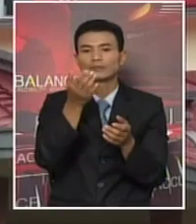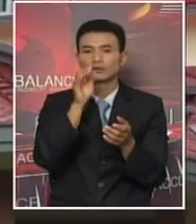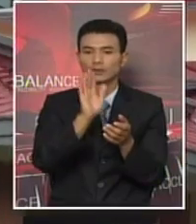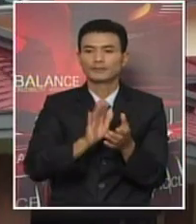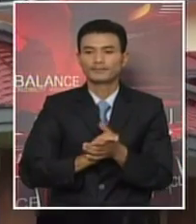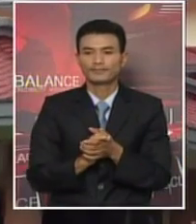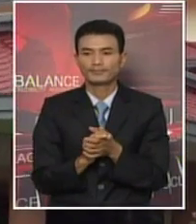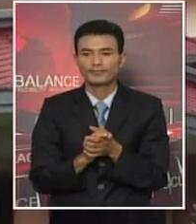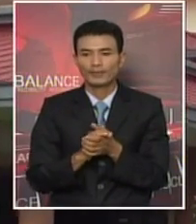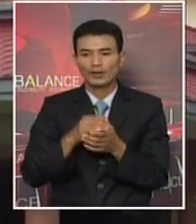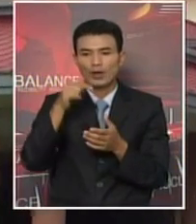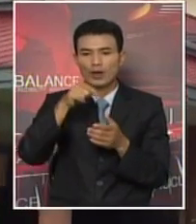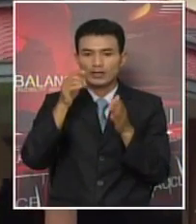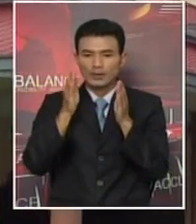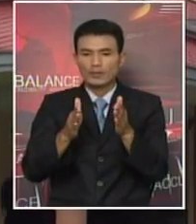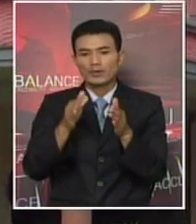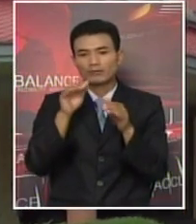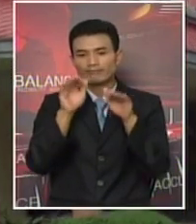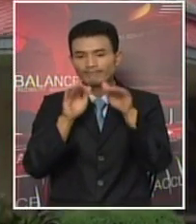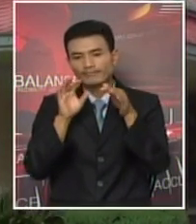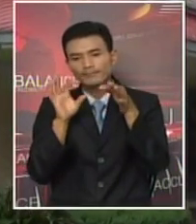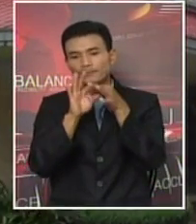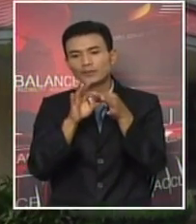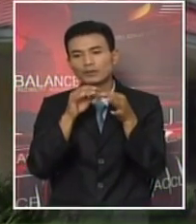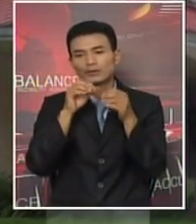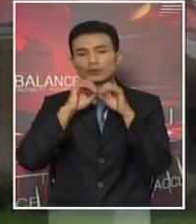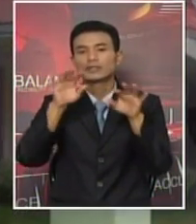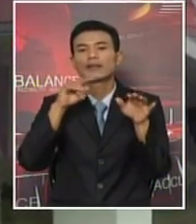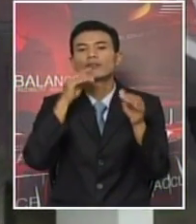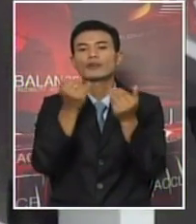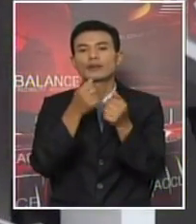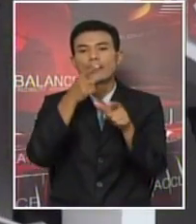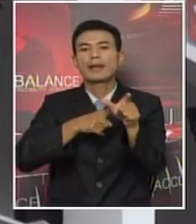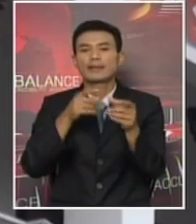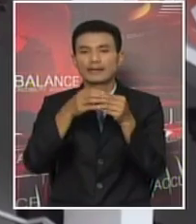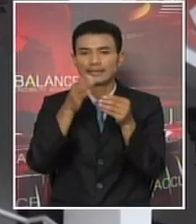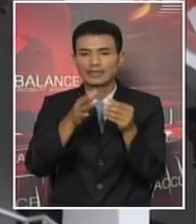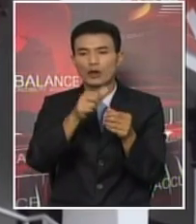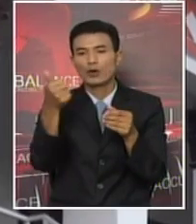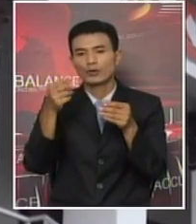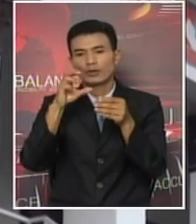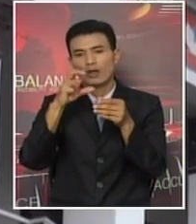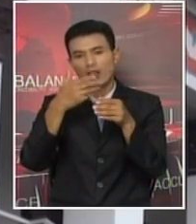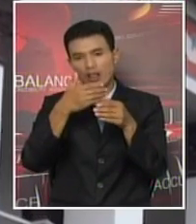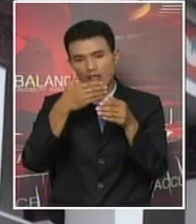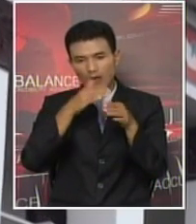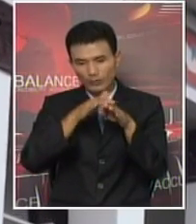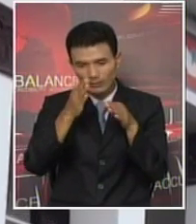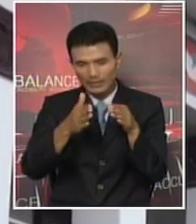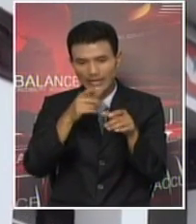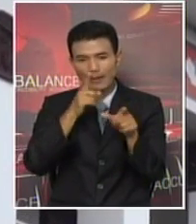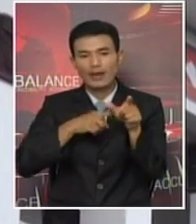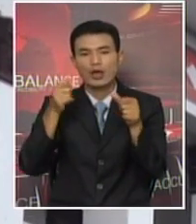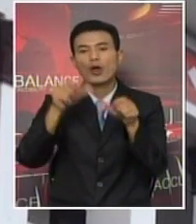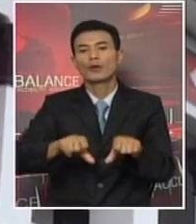बढ्ला। अहिलेसम्म तालमेलको उद्घोष नगरेको प्रतिपक्षी एमाले भने अन्य दलहरूले एमालेलाई हराउन तालमेल गरेको भए